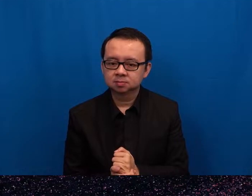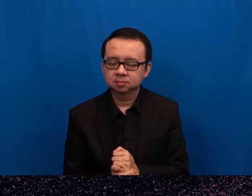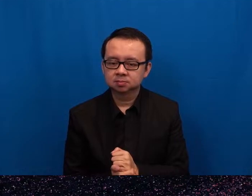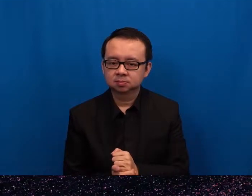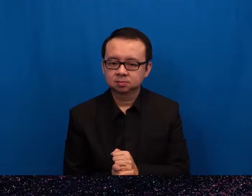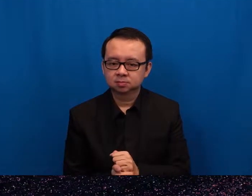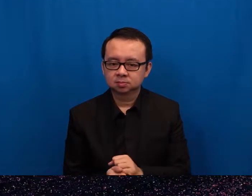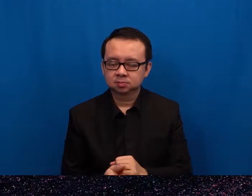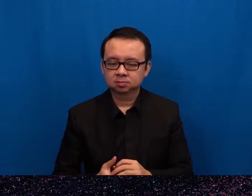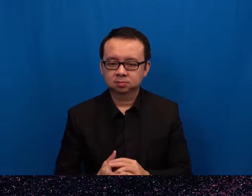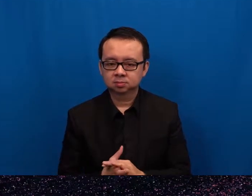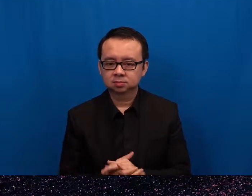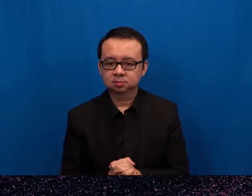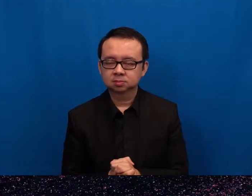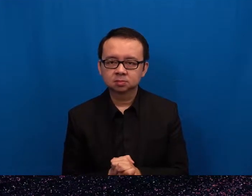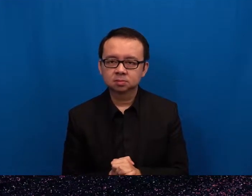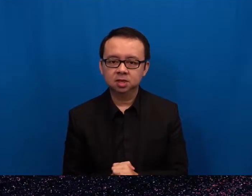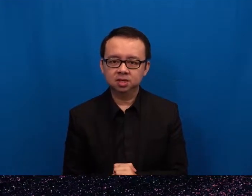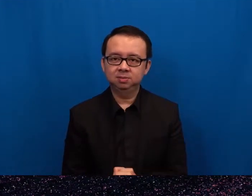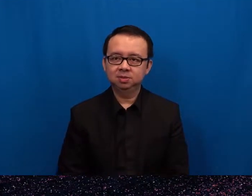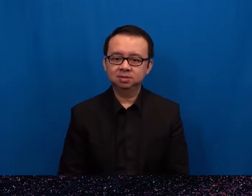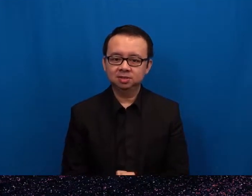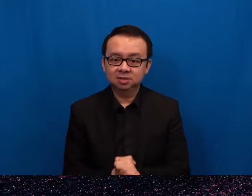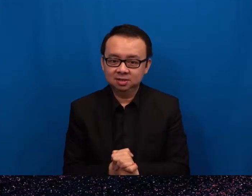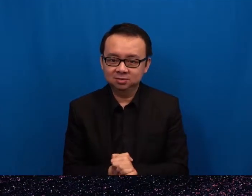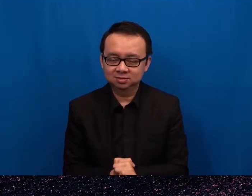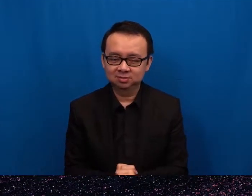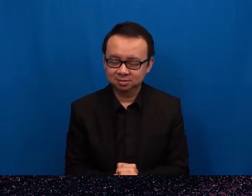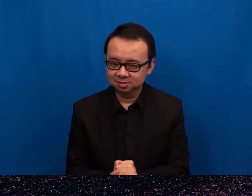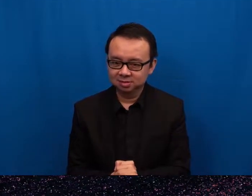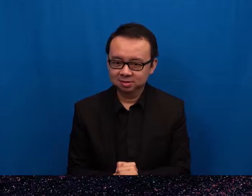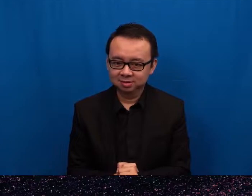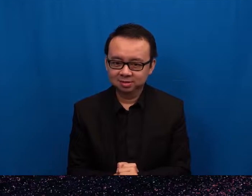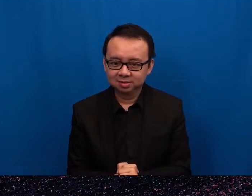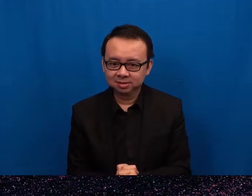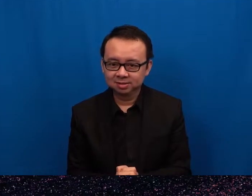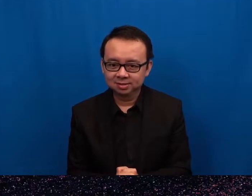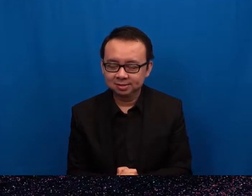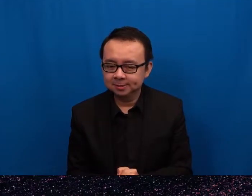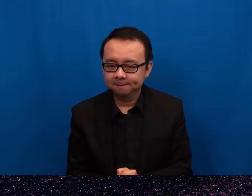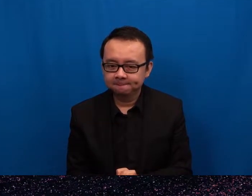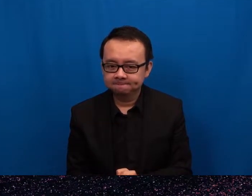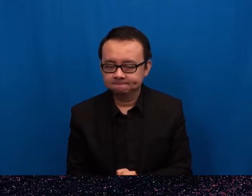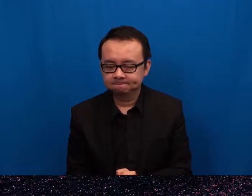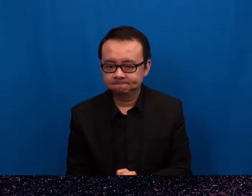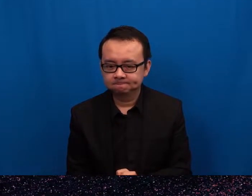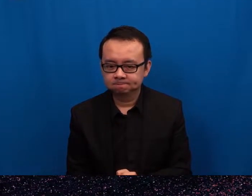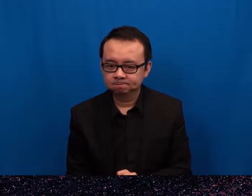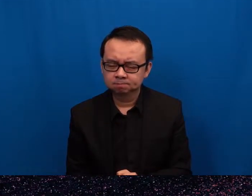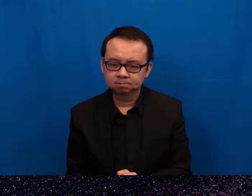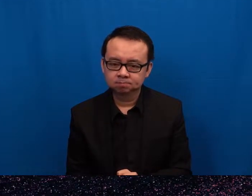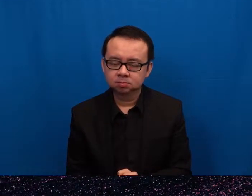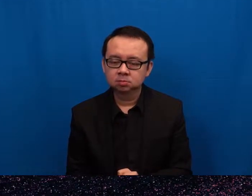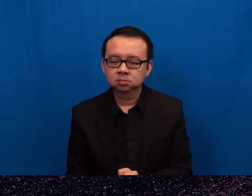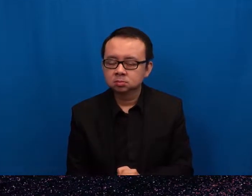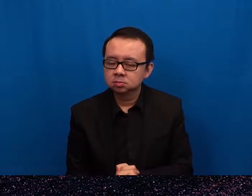hanya tahu nuraninya terketuk, mereka nggak ngerti wujud keselamatan itu adalah Yesus. Jadi kalau sekarang,